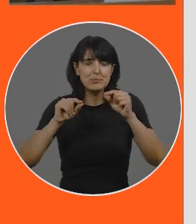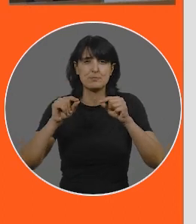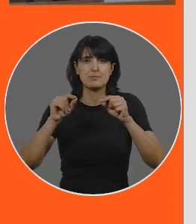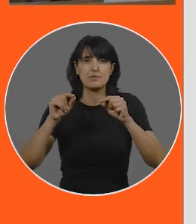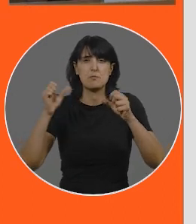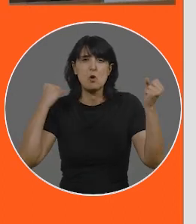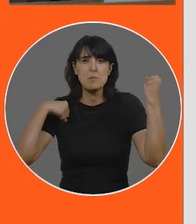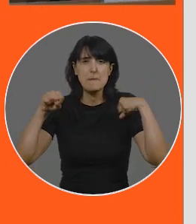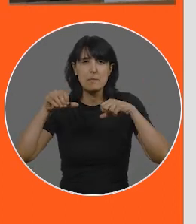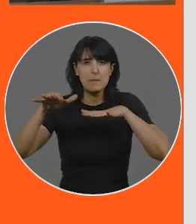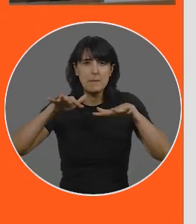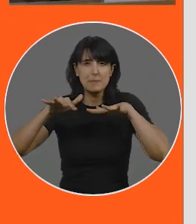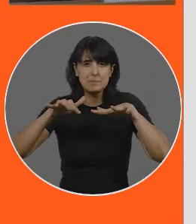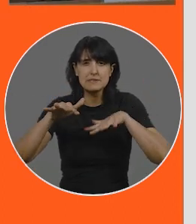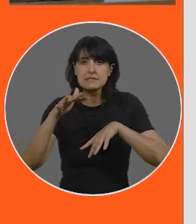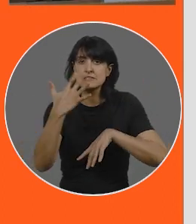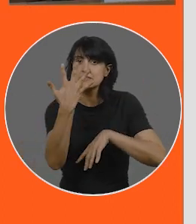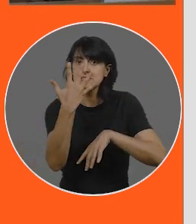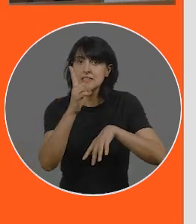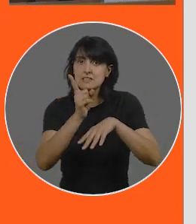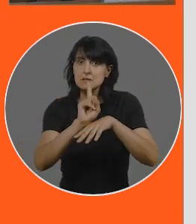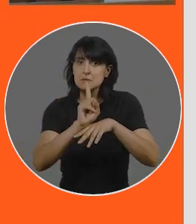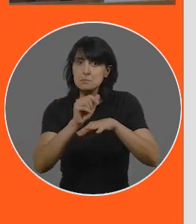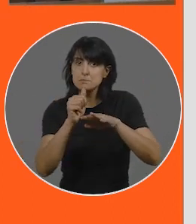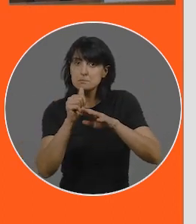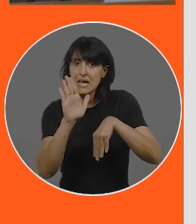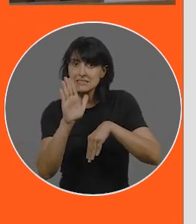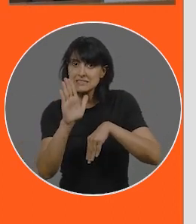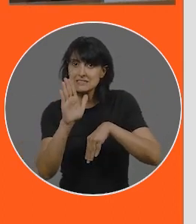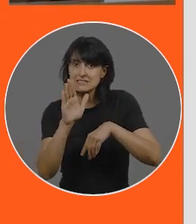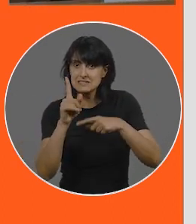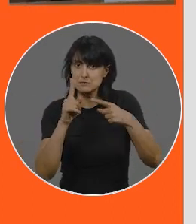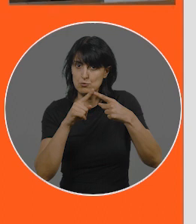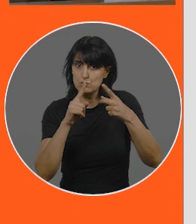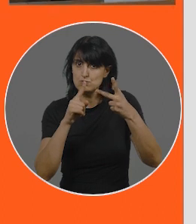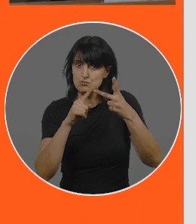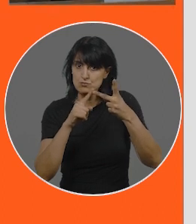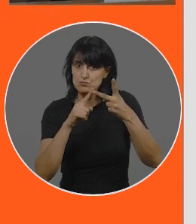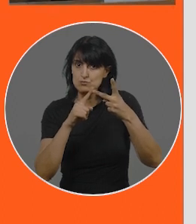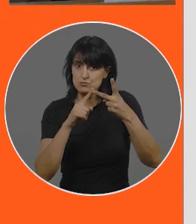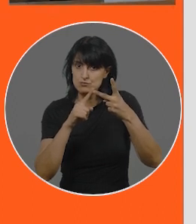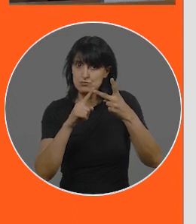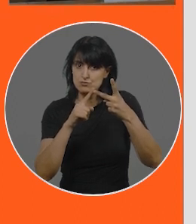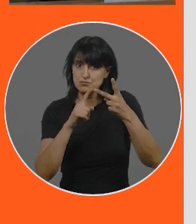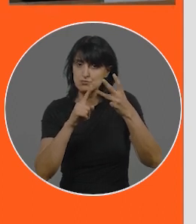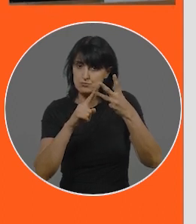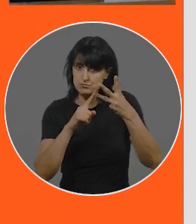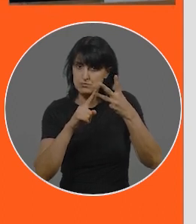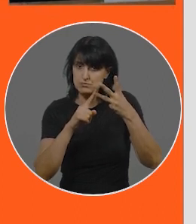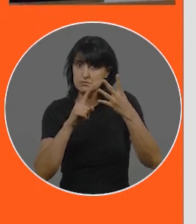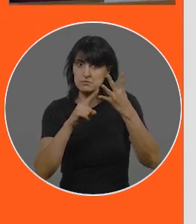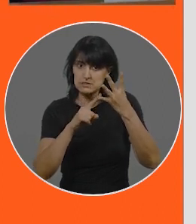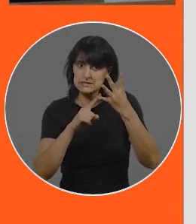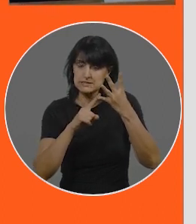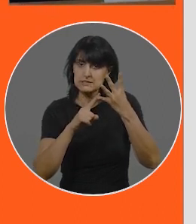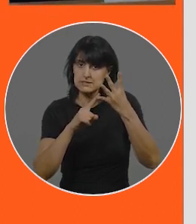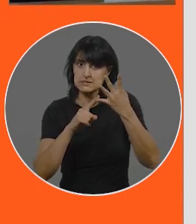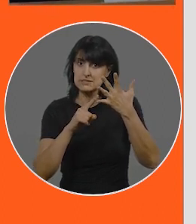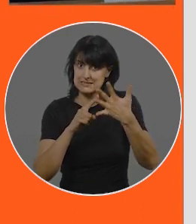parpelleig, moviments o scrolls que tinguin més de 5 segons, vale? 1, 2,